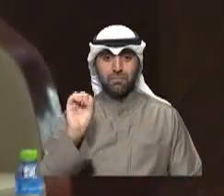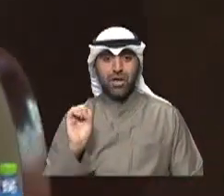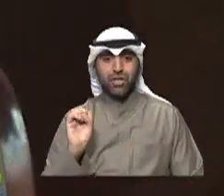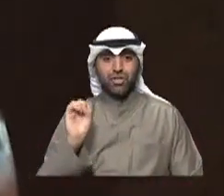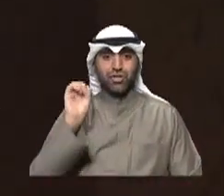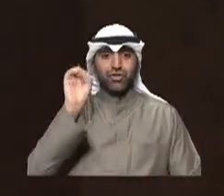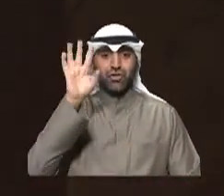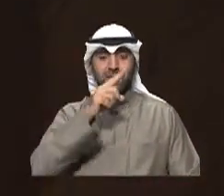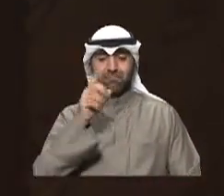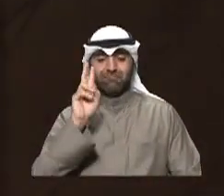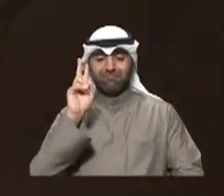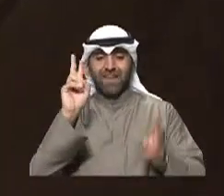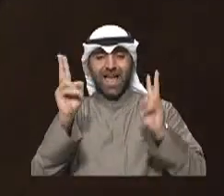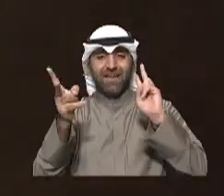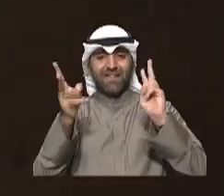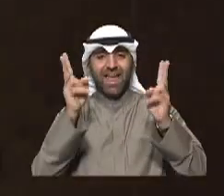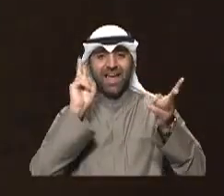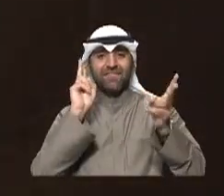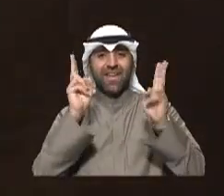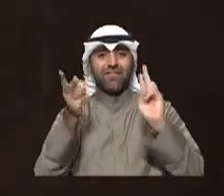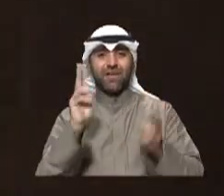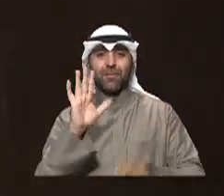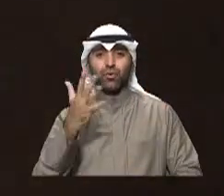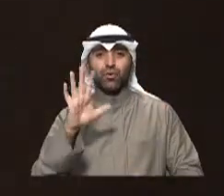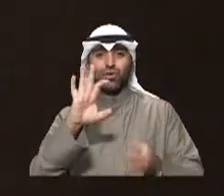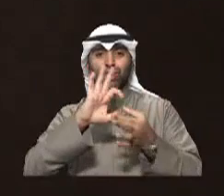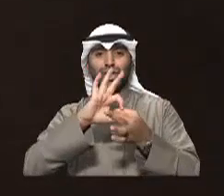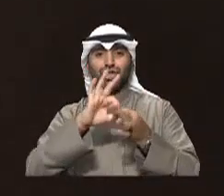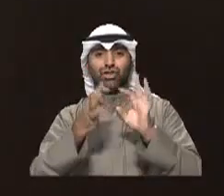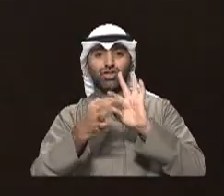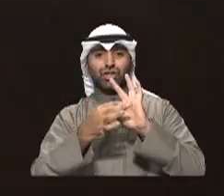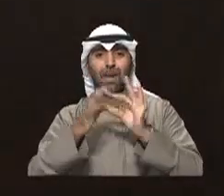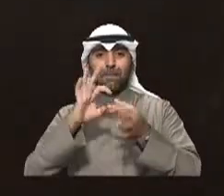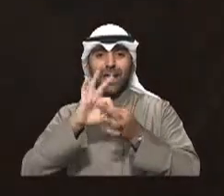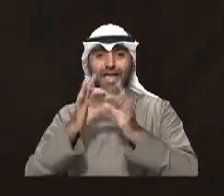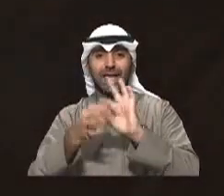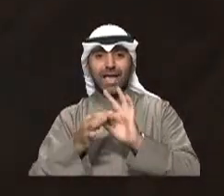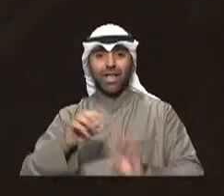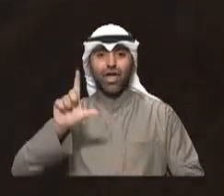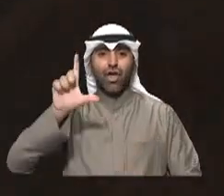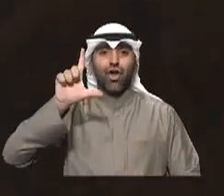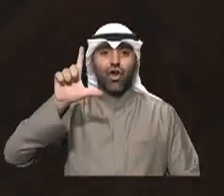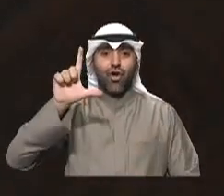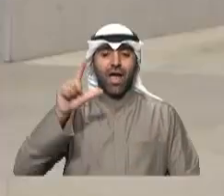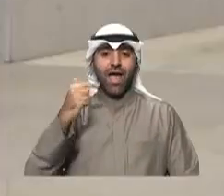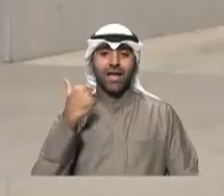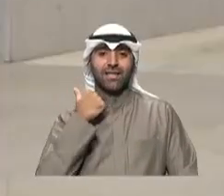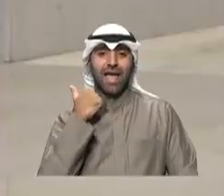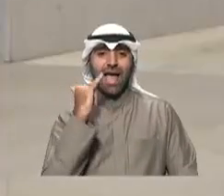الجمعيه الكويتيه للغه العربيه فعاليه ثقافيه بهذه المناسبه